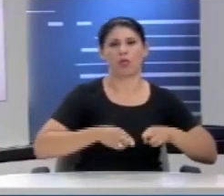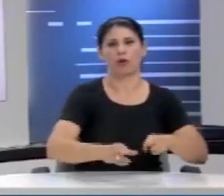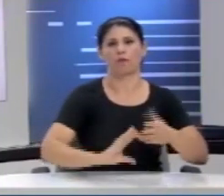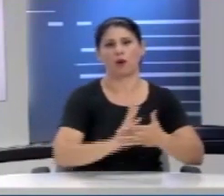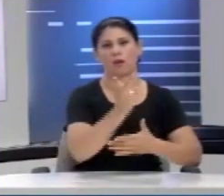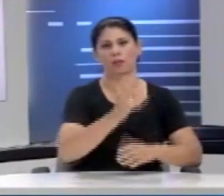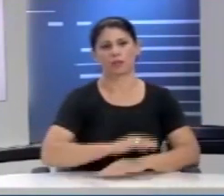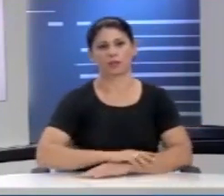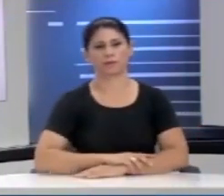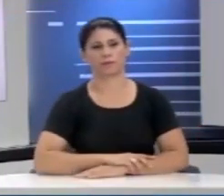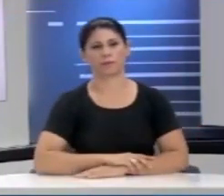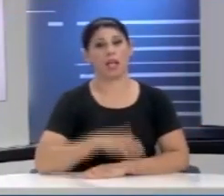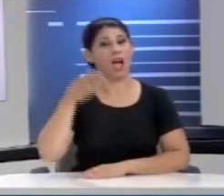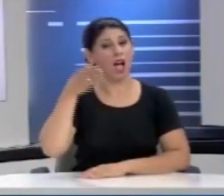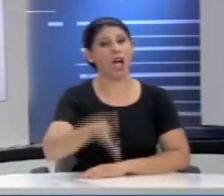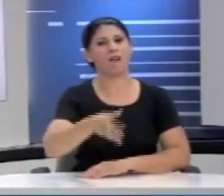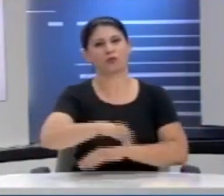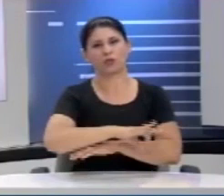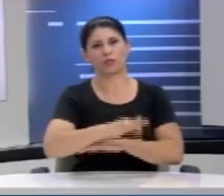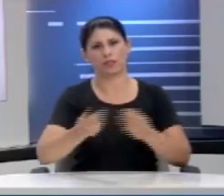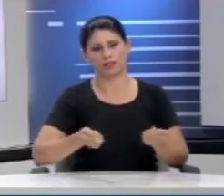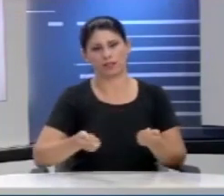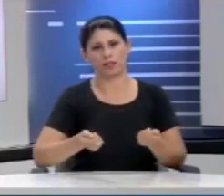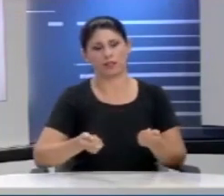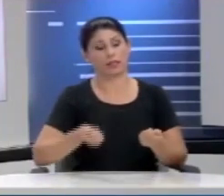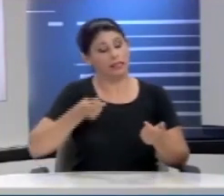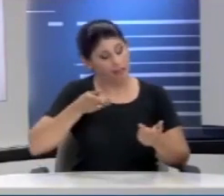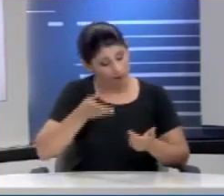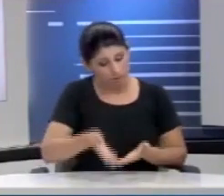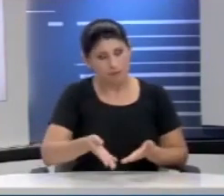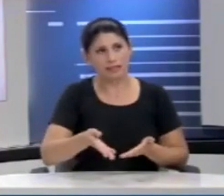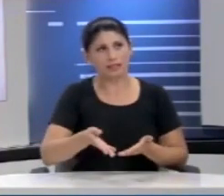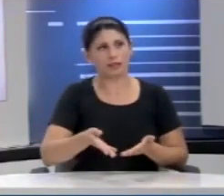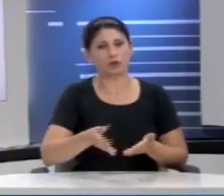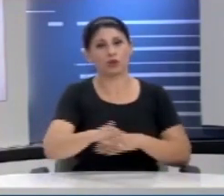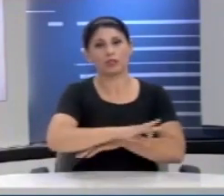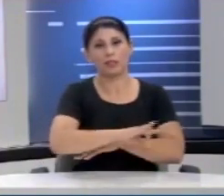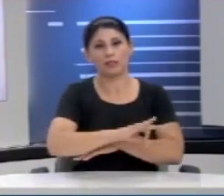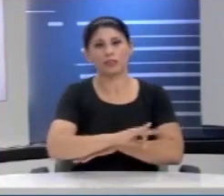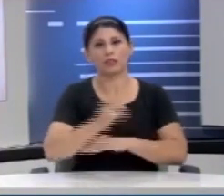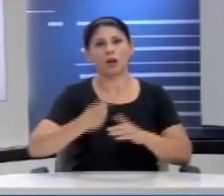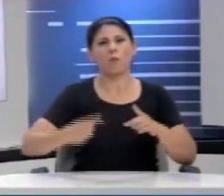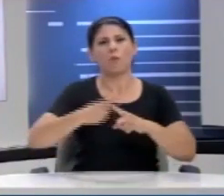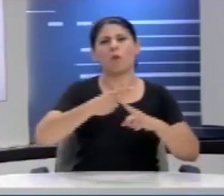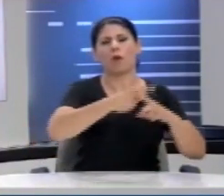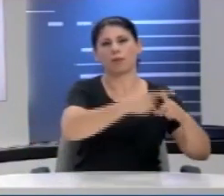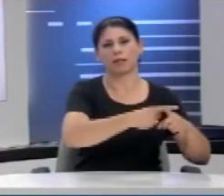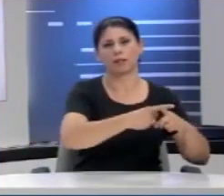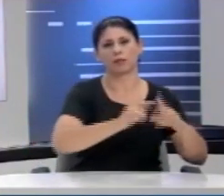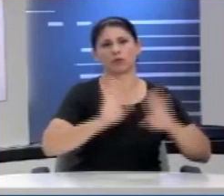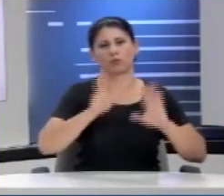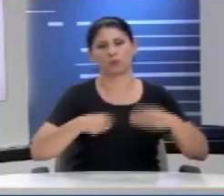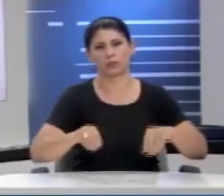δρόμος ανάπτυξης. Αυτό σχεδιάζεται να κάνετε και μέσα σε αυτό σχεδιάζεται να πολλαπλασιάσετε